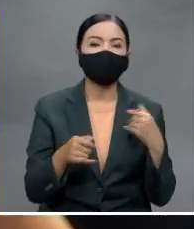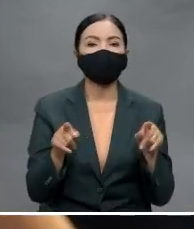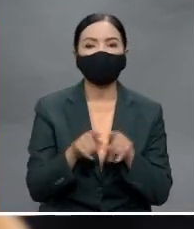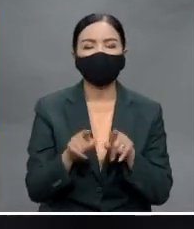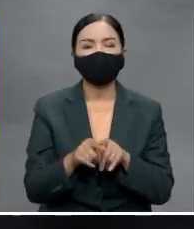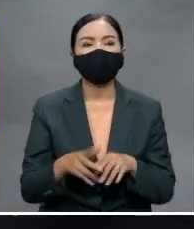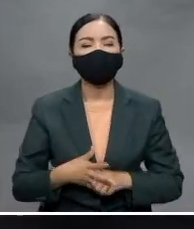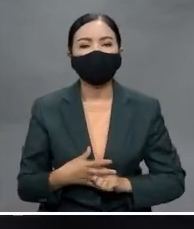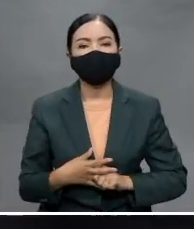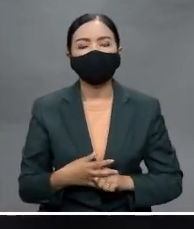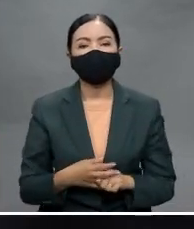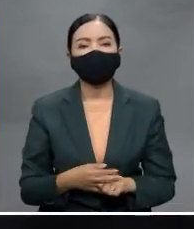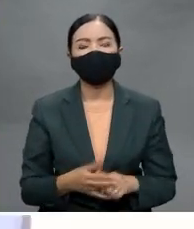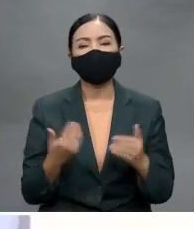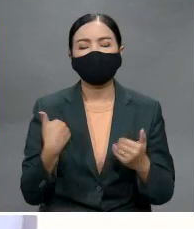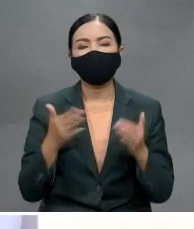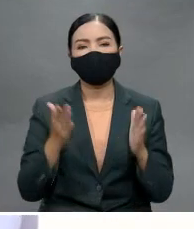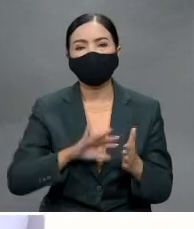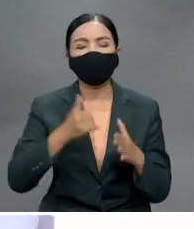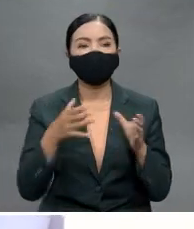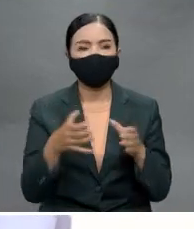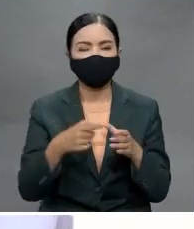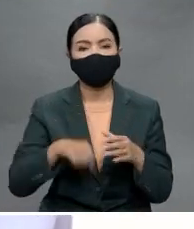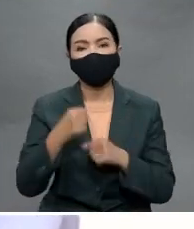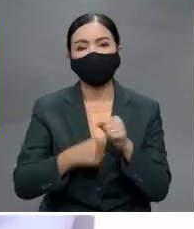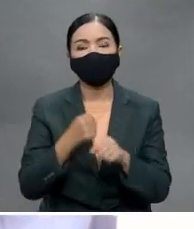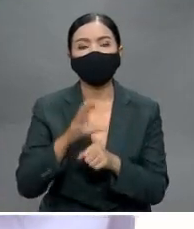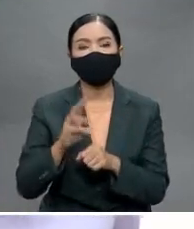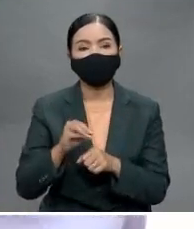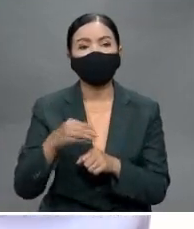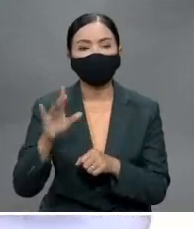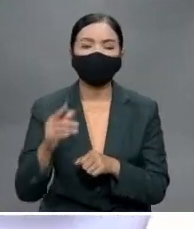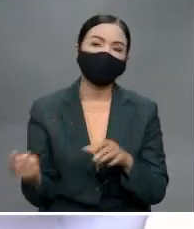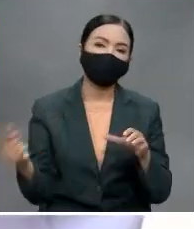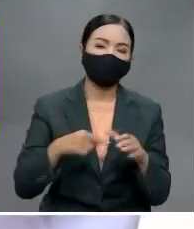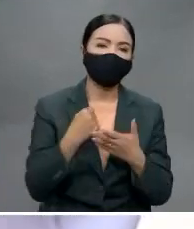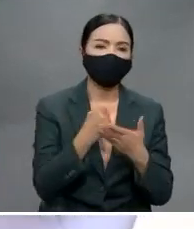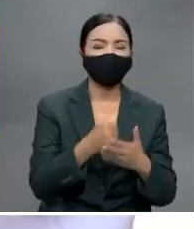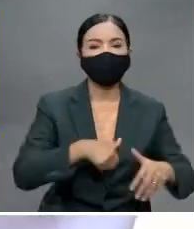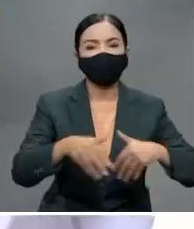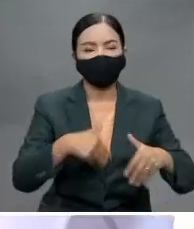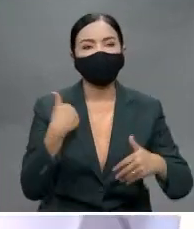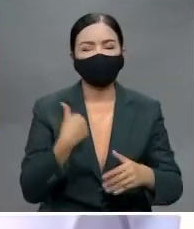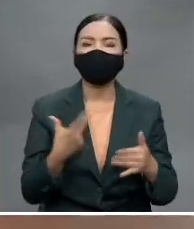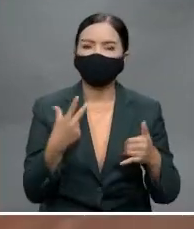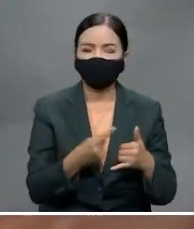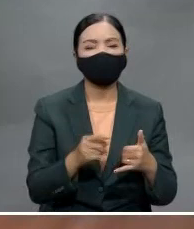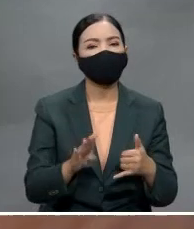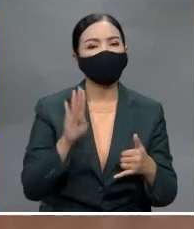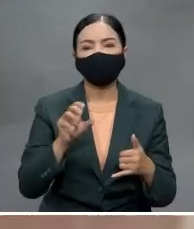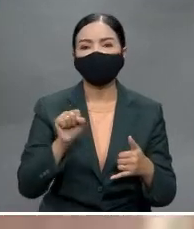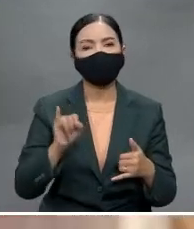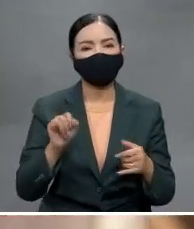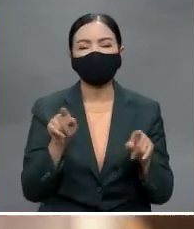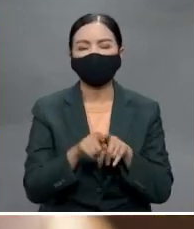ด้วยเช่นเดียวกันนะเพราะว่ายังมีบางกลุ่มเนี่ยเขาเกษียณแต่เขายังต้องกลับมาทำงานช่วยเหลือประชาชนกันอยู่ค่ะนี่นะ